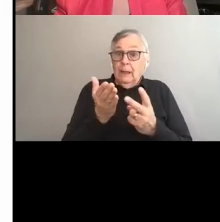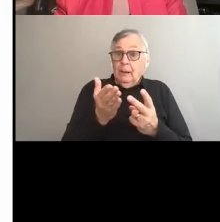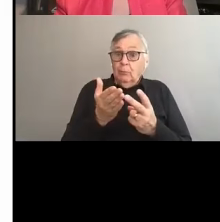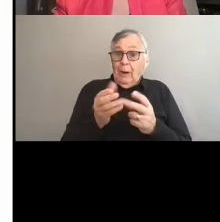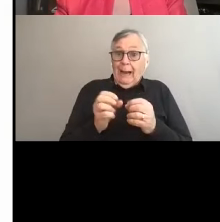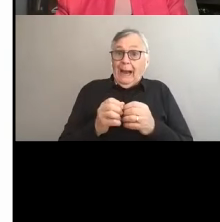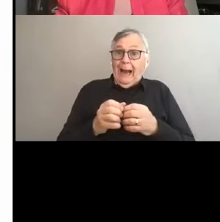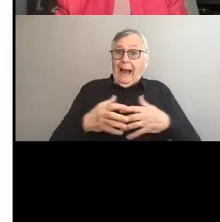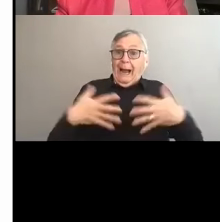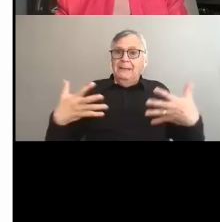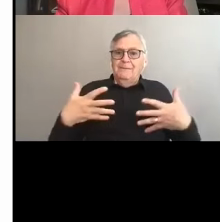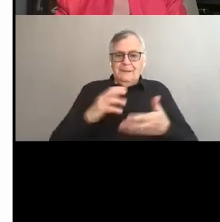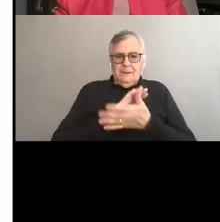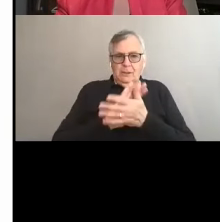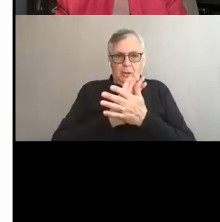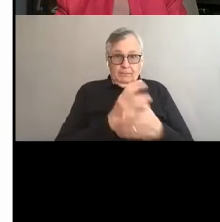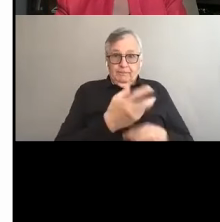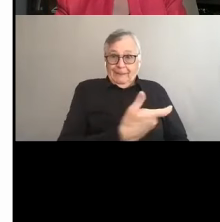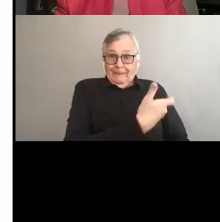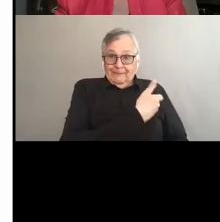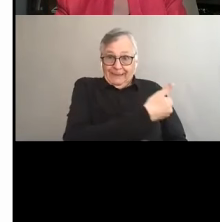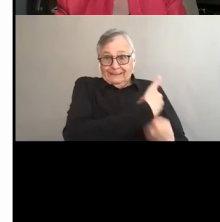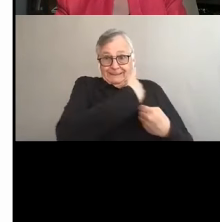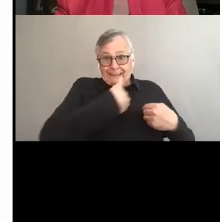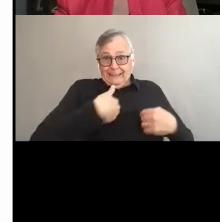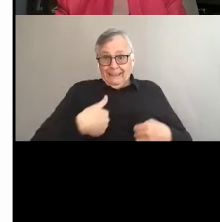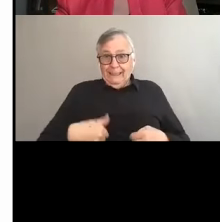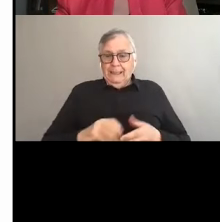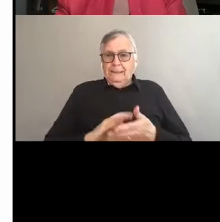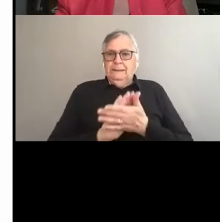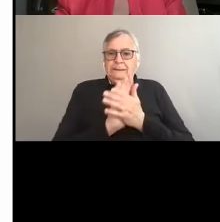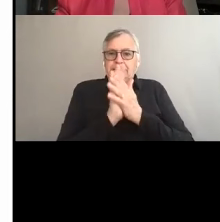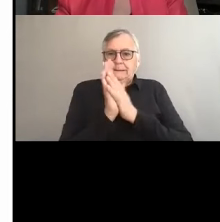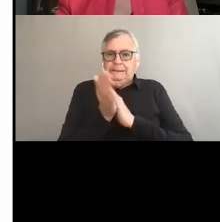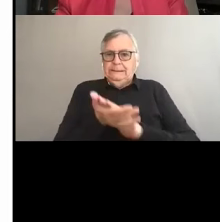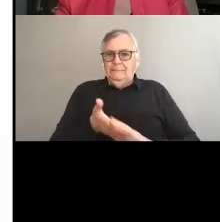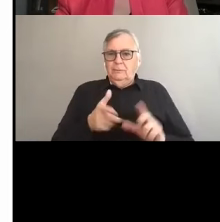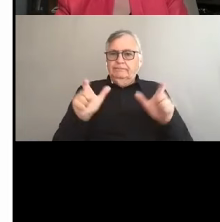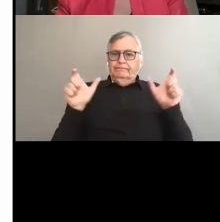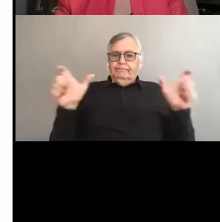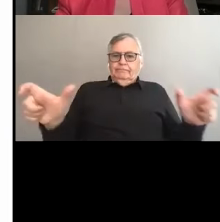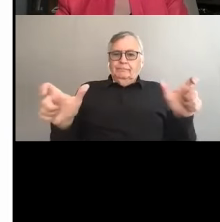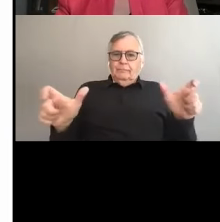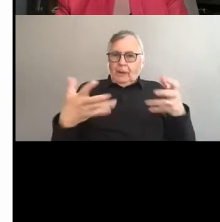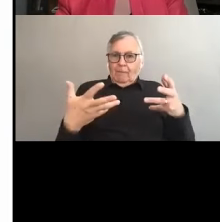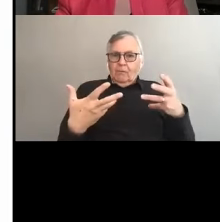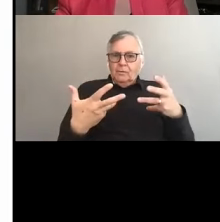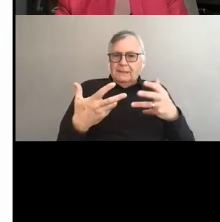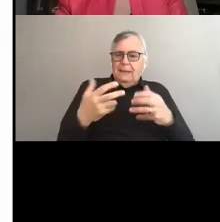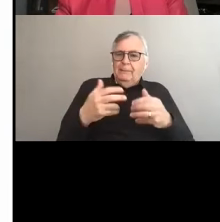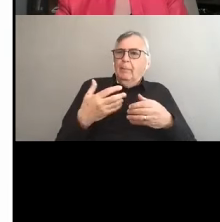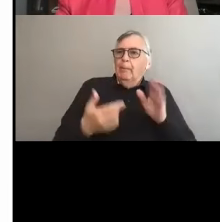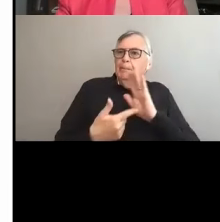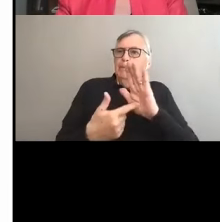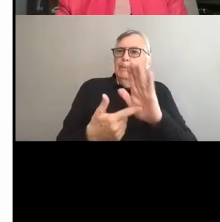amplifie notre réponse immune. Le fait qu'on ait été capable de développer ce genre de vaccin-là, ça fait qu'on présente les antigènes à notre